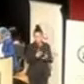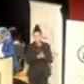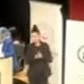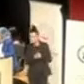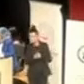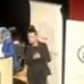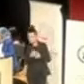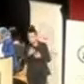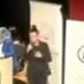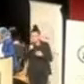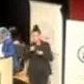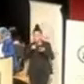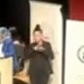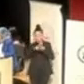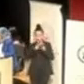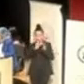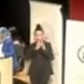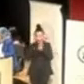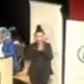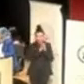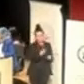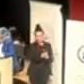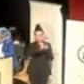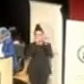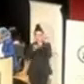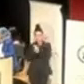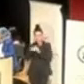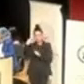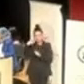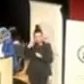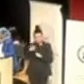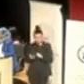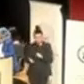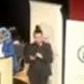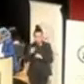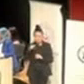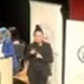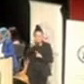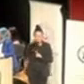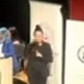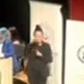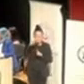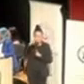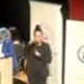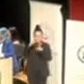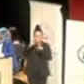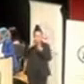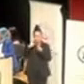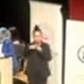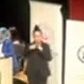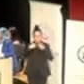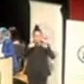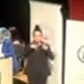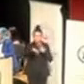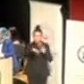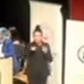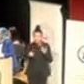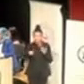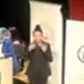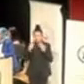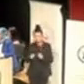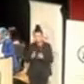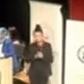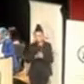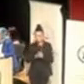bu kütüphanelerinde dijital kütüphane içeriği sunmayı planlıyoruz. Şu an il pilot bölge olarak seçildi, bilgisayar alanında da sağlandı.